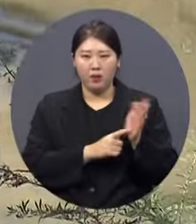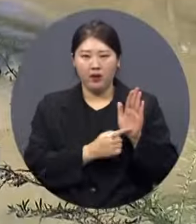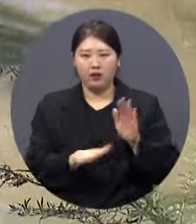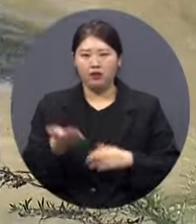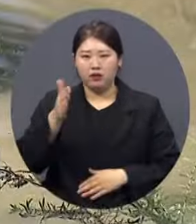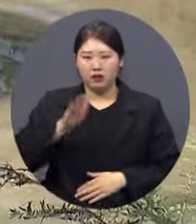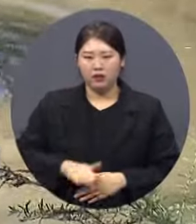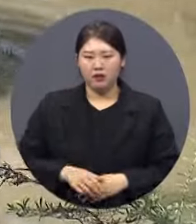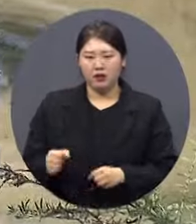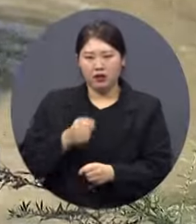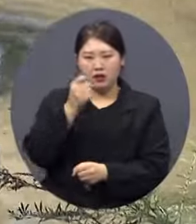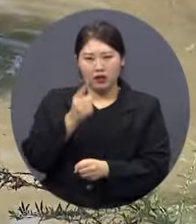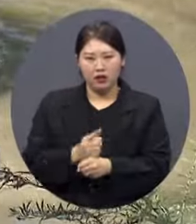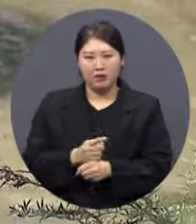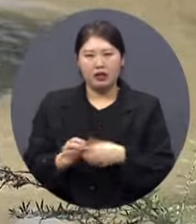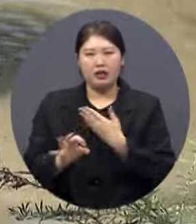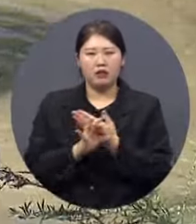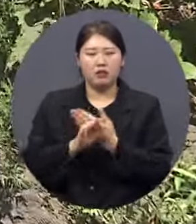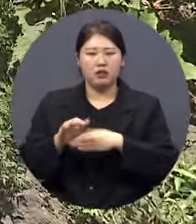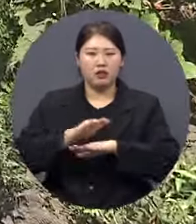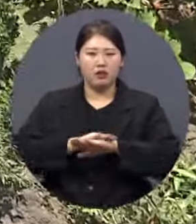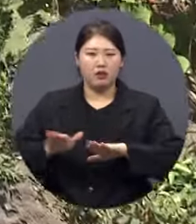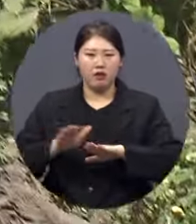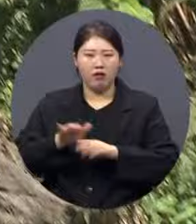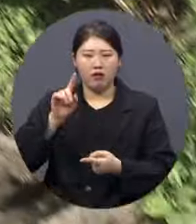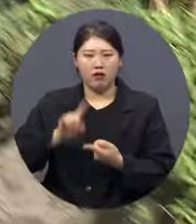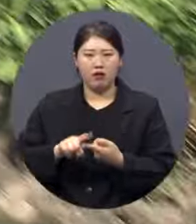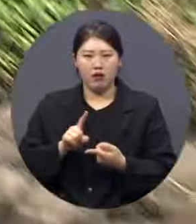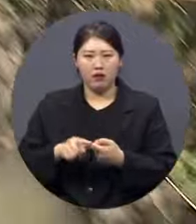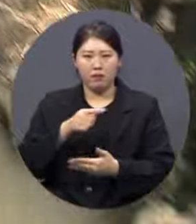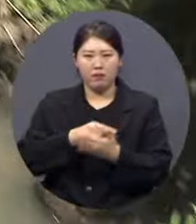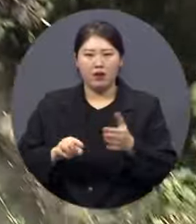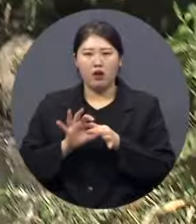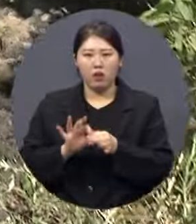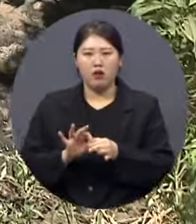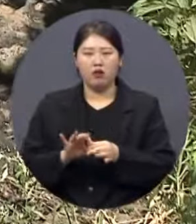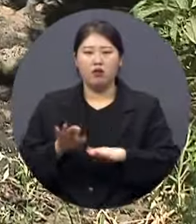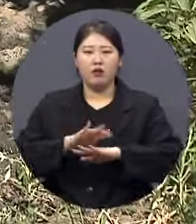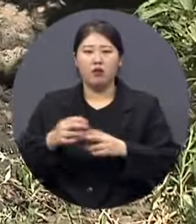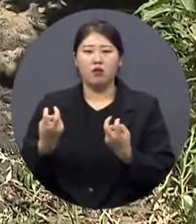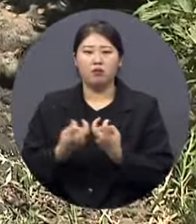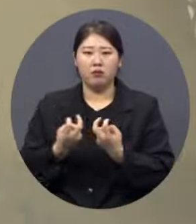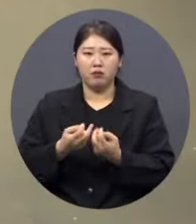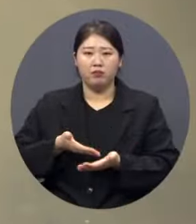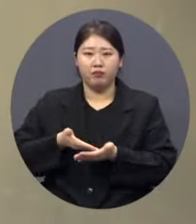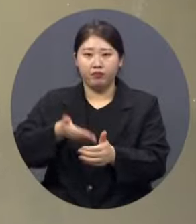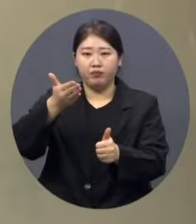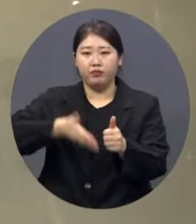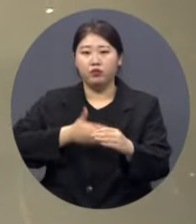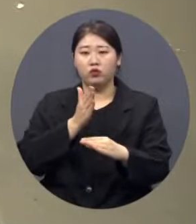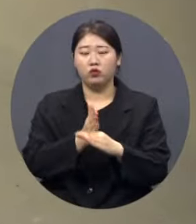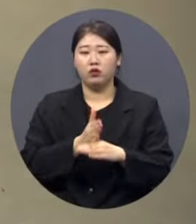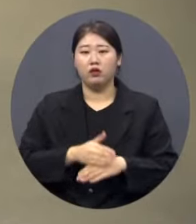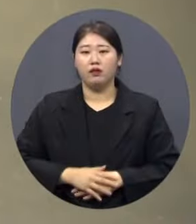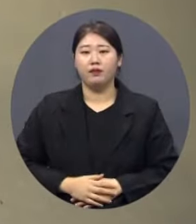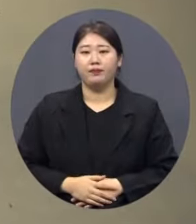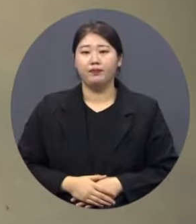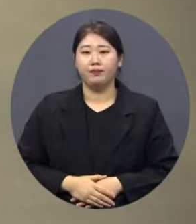이미 땜질식 처방에 피해를 본 주민들은 근본적인 대책 마련을 요구하고 있습니다. MBC 뉴스 이따금입니다.